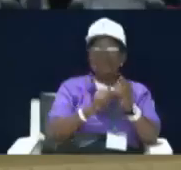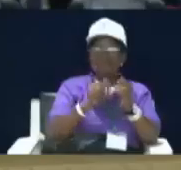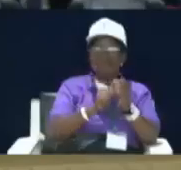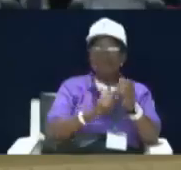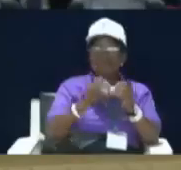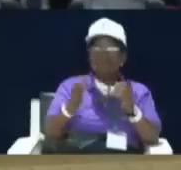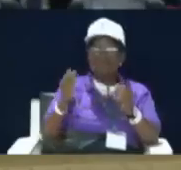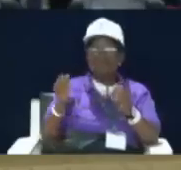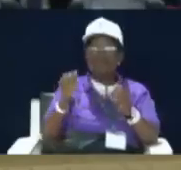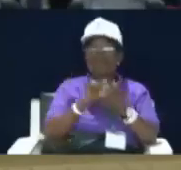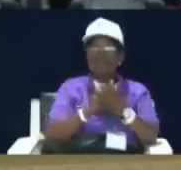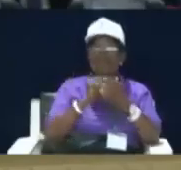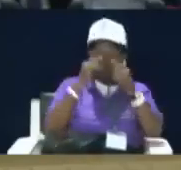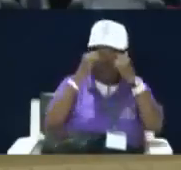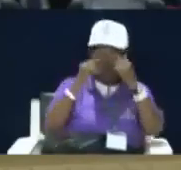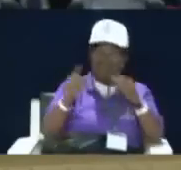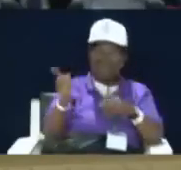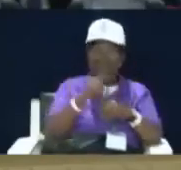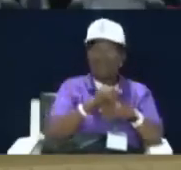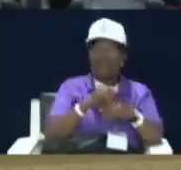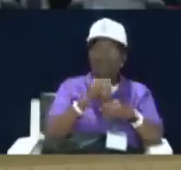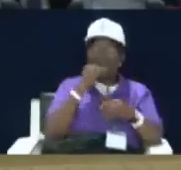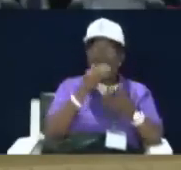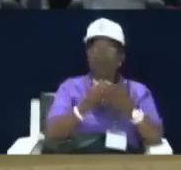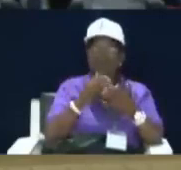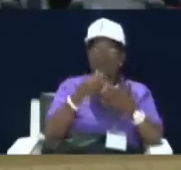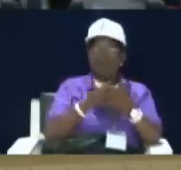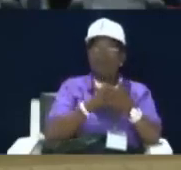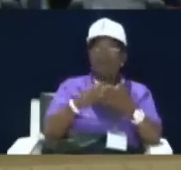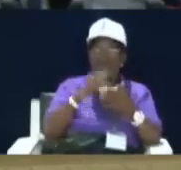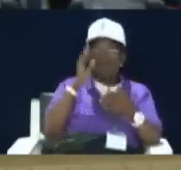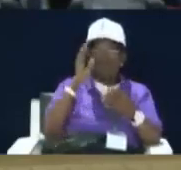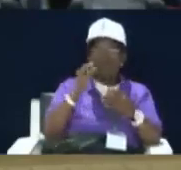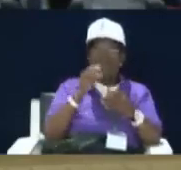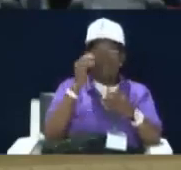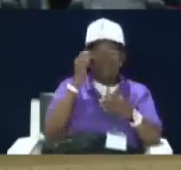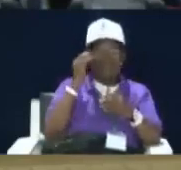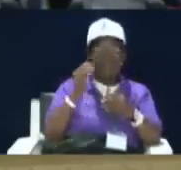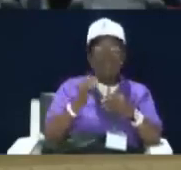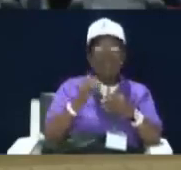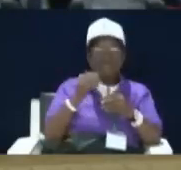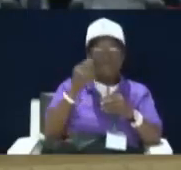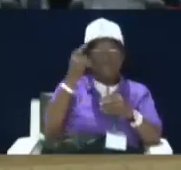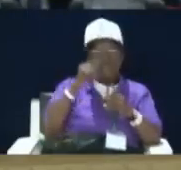Ròyìn Ayọ̀lá ó máa gbọ́ sí yín o. A ò ní gbọ́ ròyìn ìbànújẹ́.